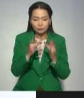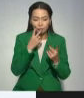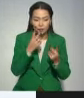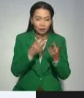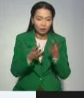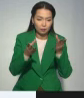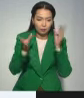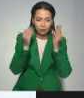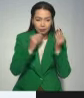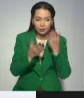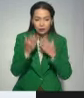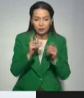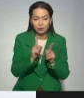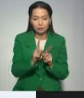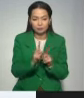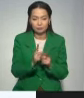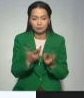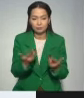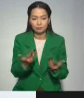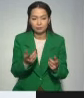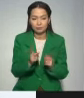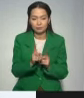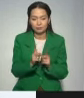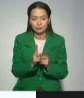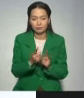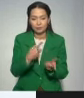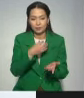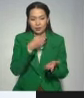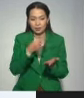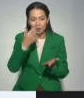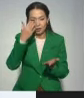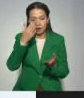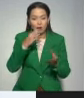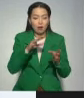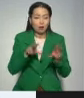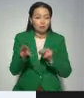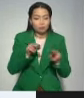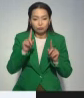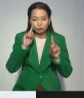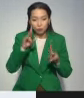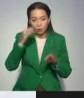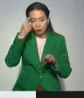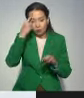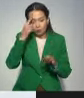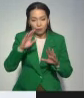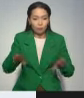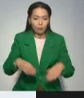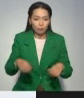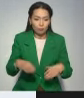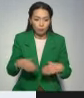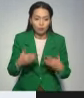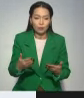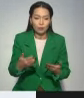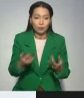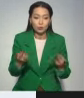если на удаленке найдет правильные ответы а в голове ничего не остается Я считаю что доминирующая